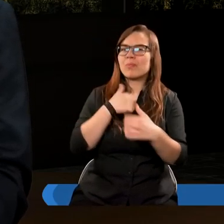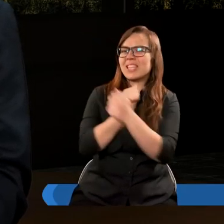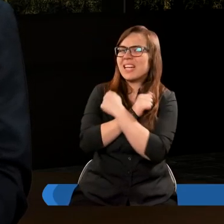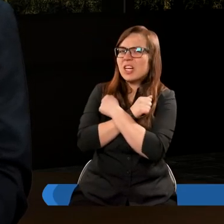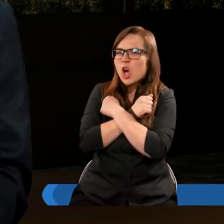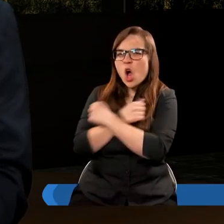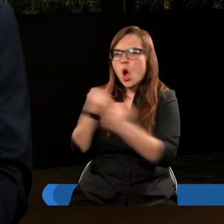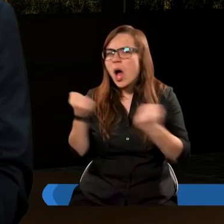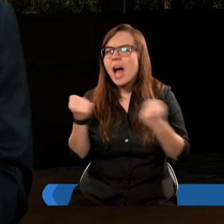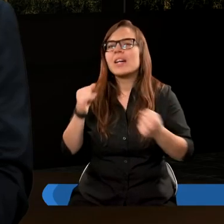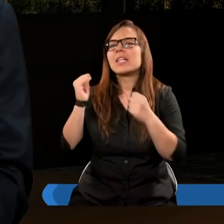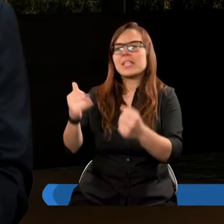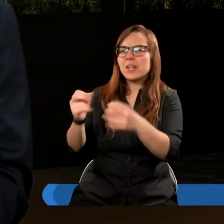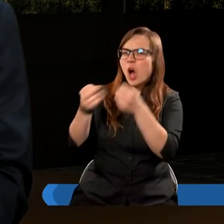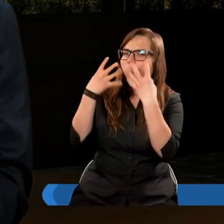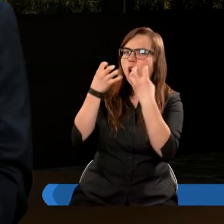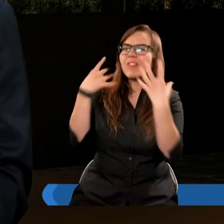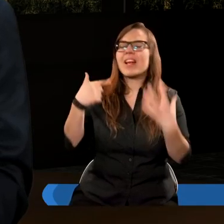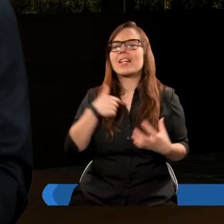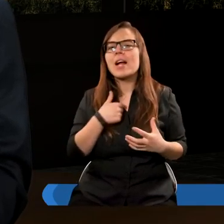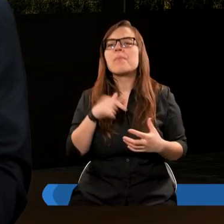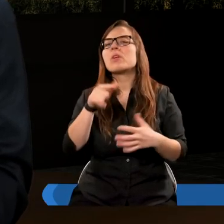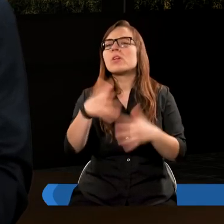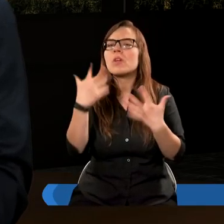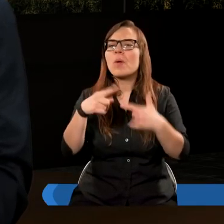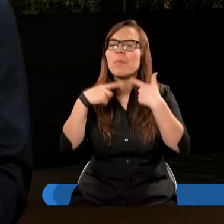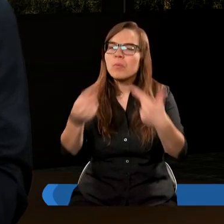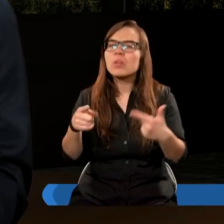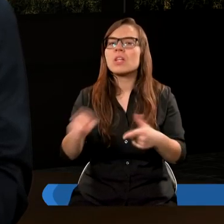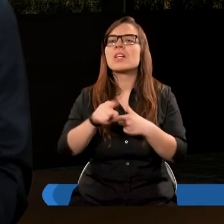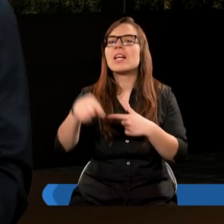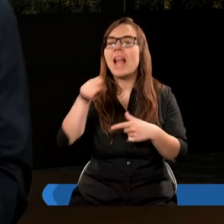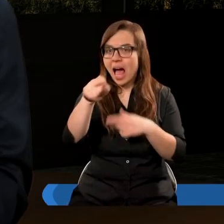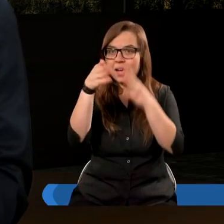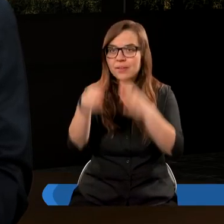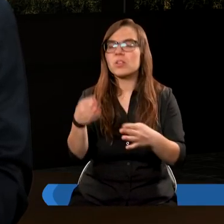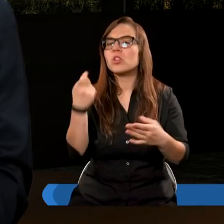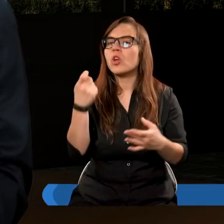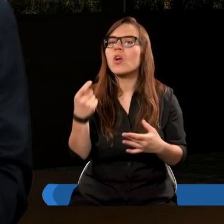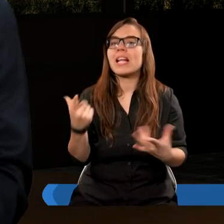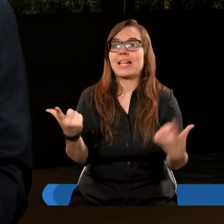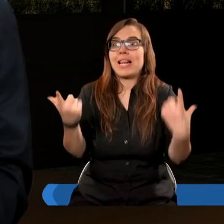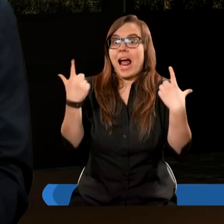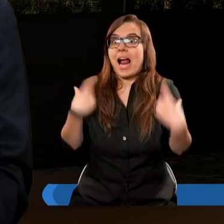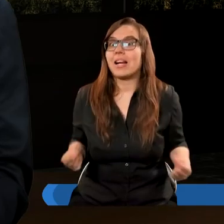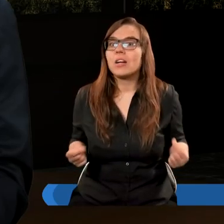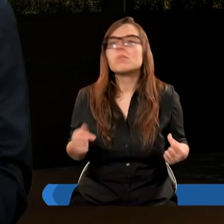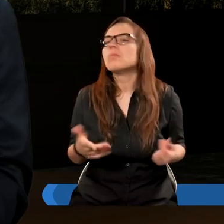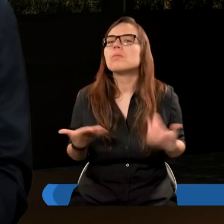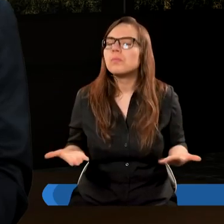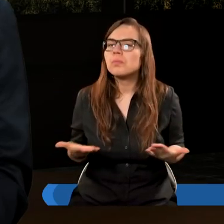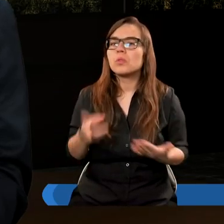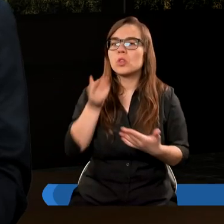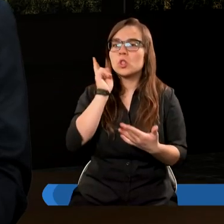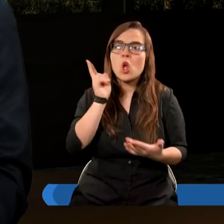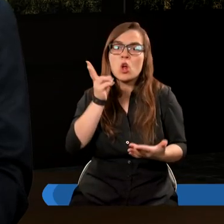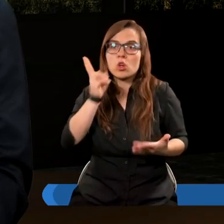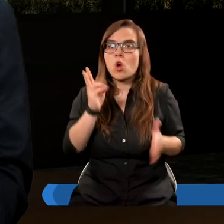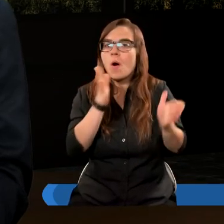było dla mnie bardzo odkrywcze, ale to, co chciałem powiedzieć, to, co dla mnie było trochę zaskakujące, to to, że ktoś, kto